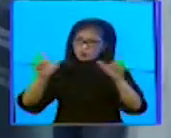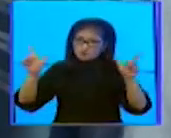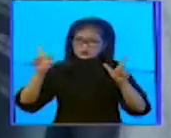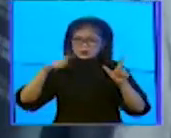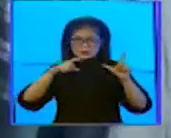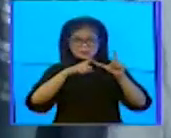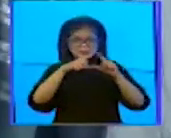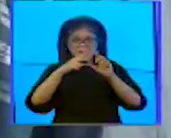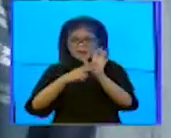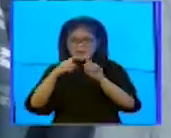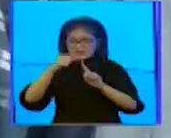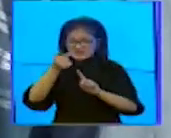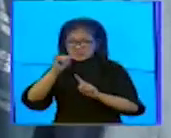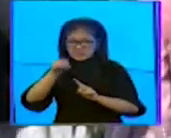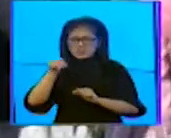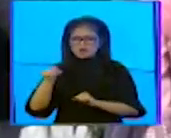secara formal.